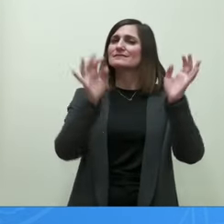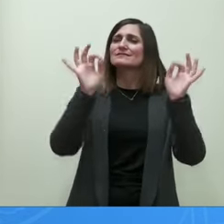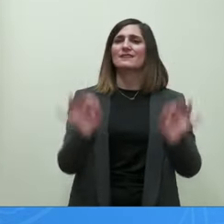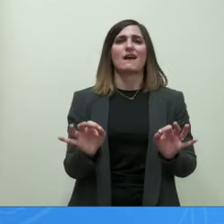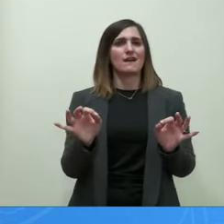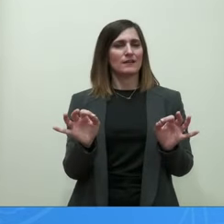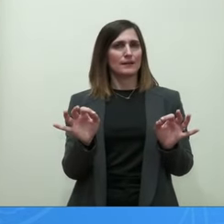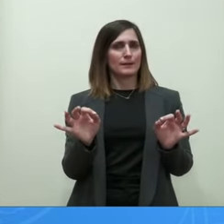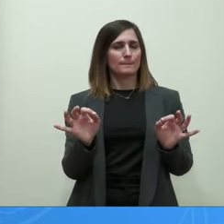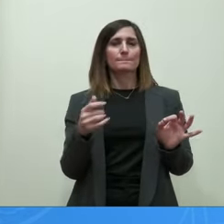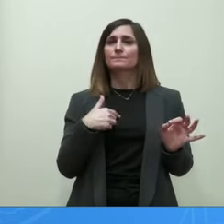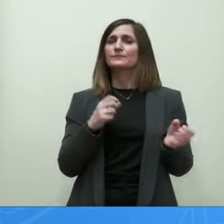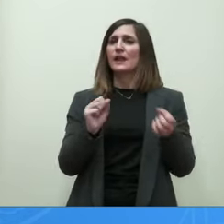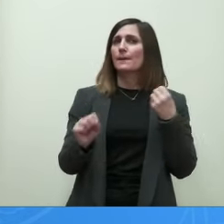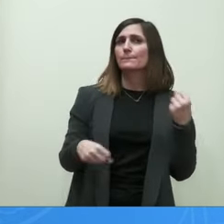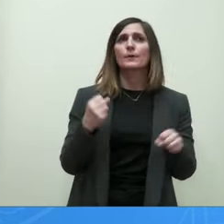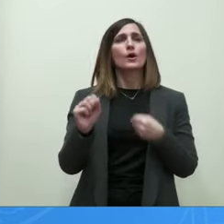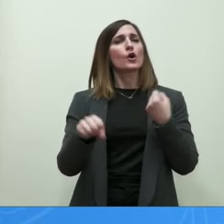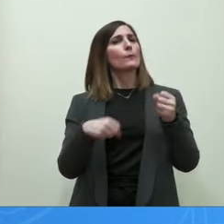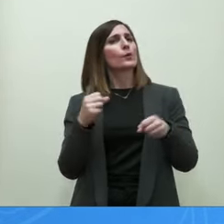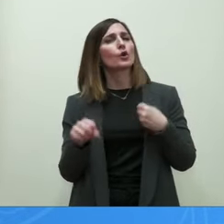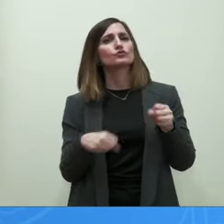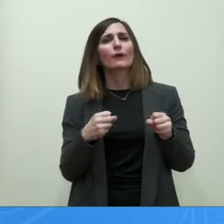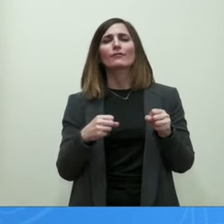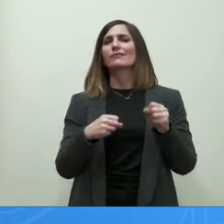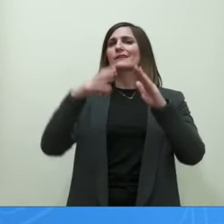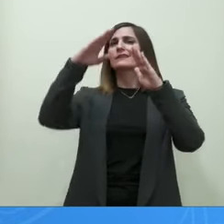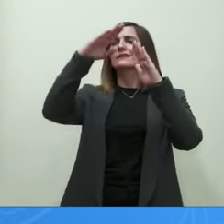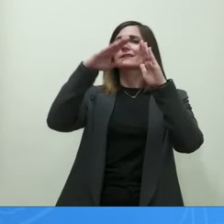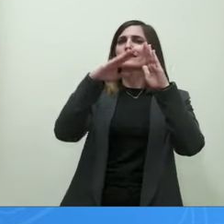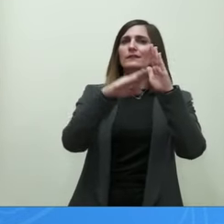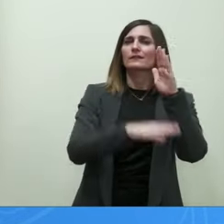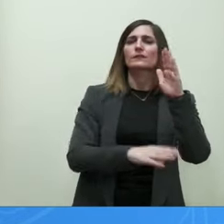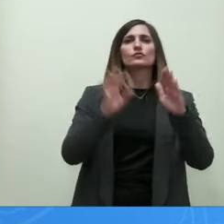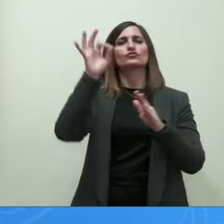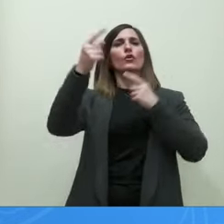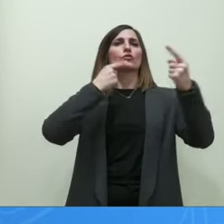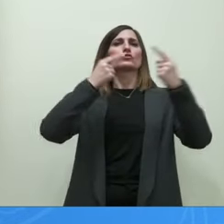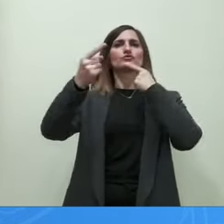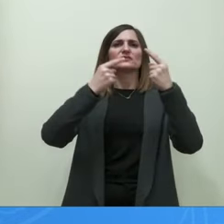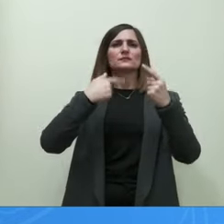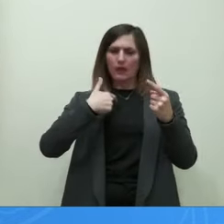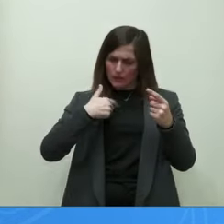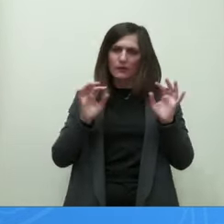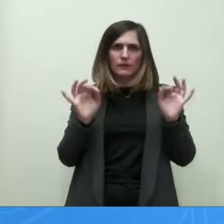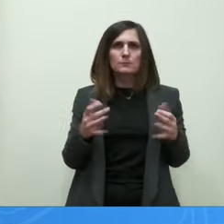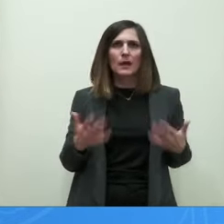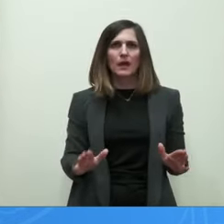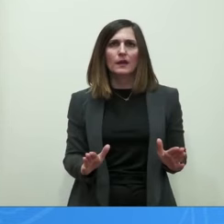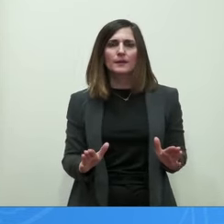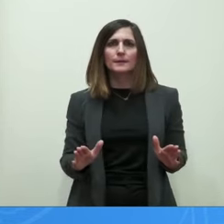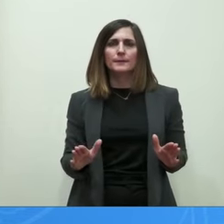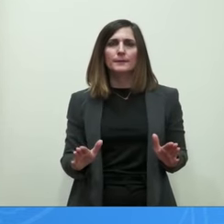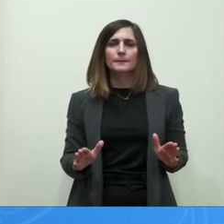που προσπαθεί να, με βάση τις δικές ιεραρχήσεις, να μπουν για συζήτηση. Αυτό κάναμε.